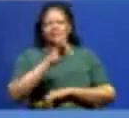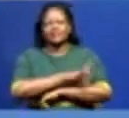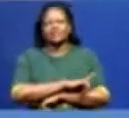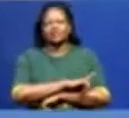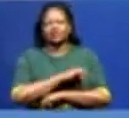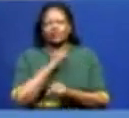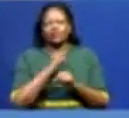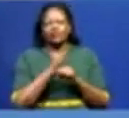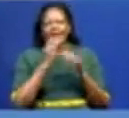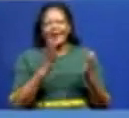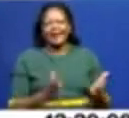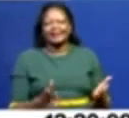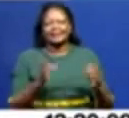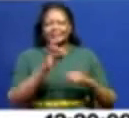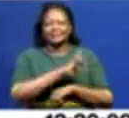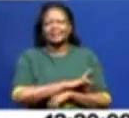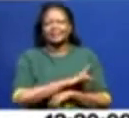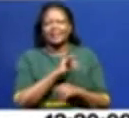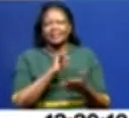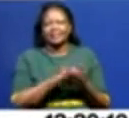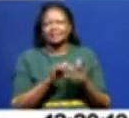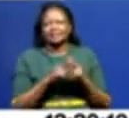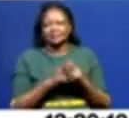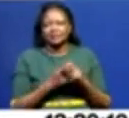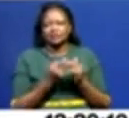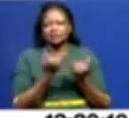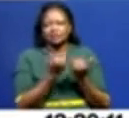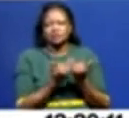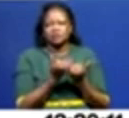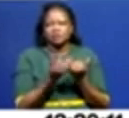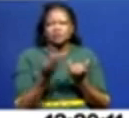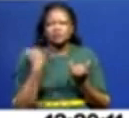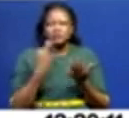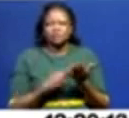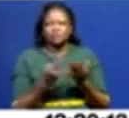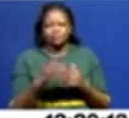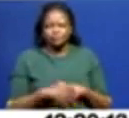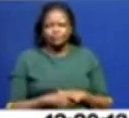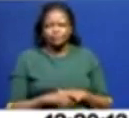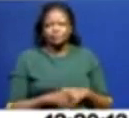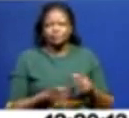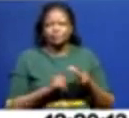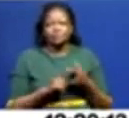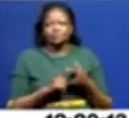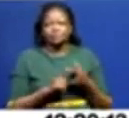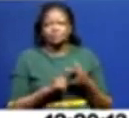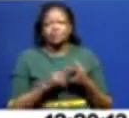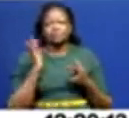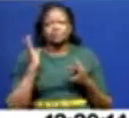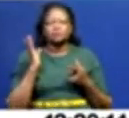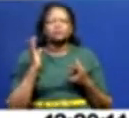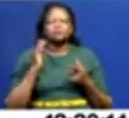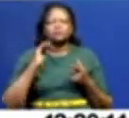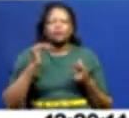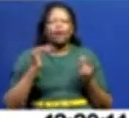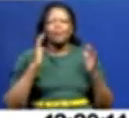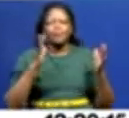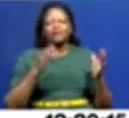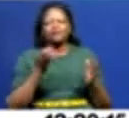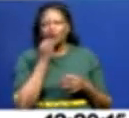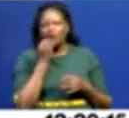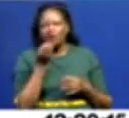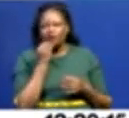ya wafanyakazi yaliyoanza Jumamosi iliyopita. Huku miji maarufu kwa vyakula